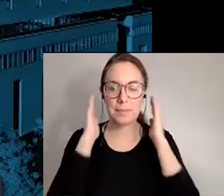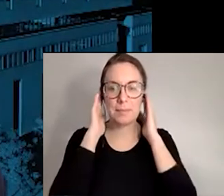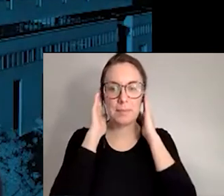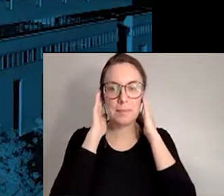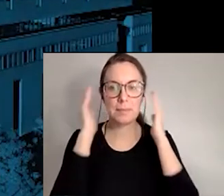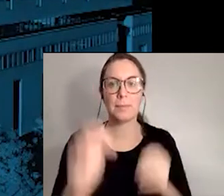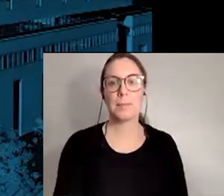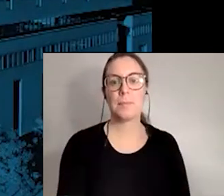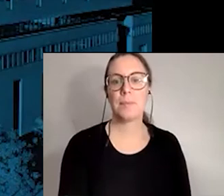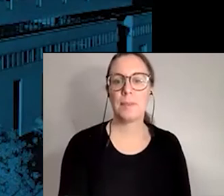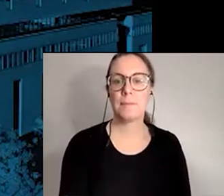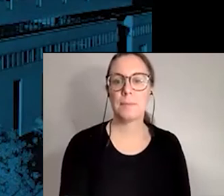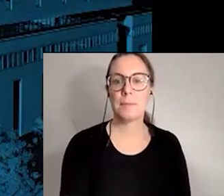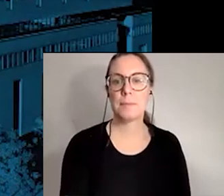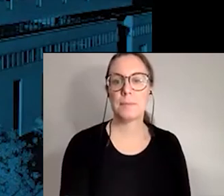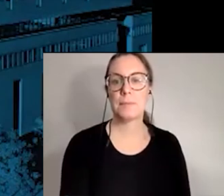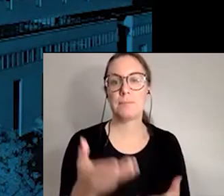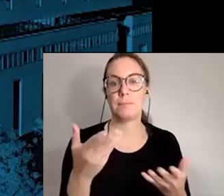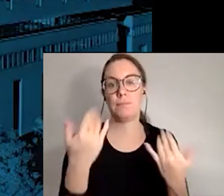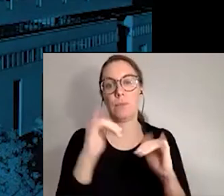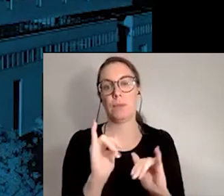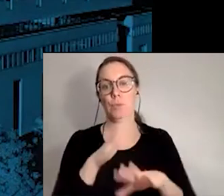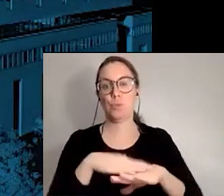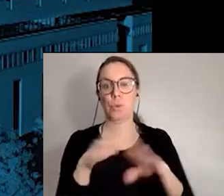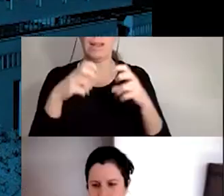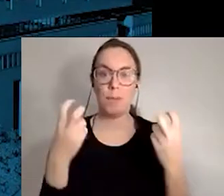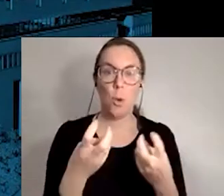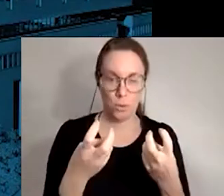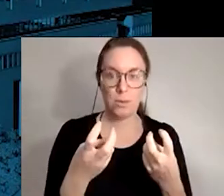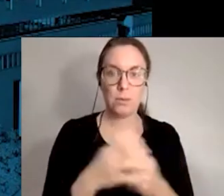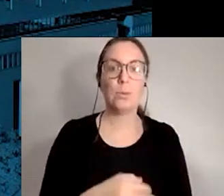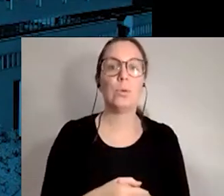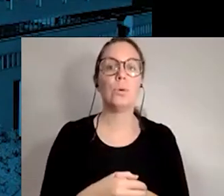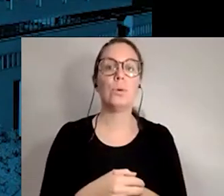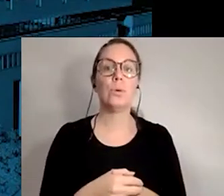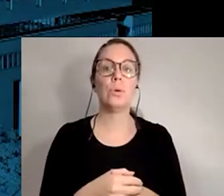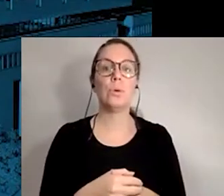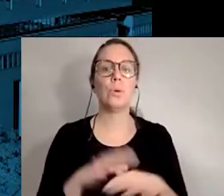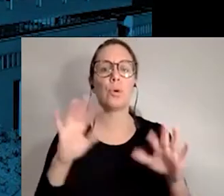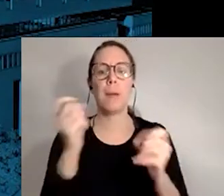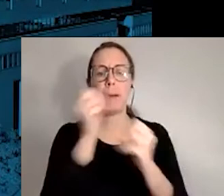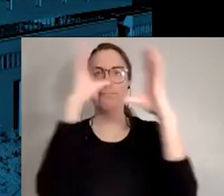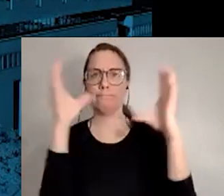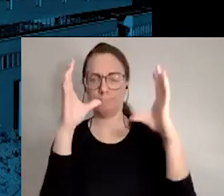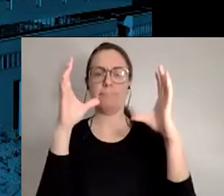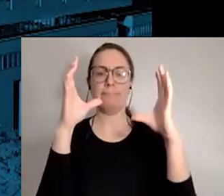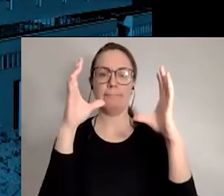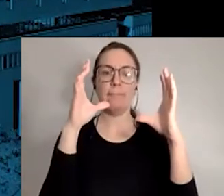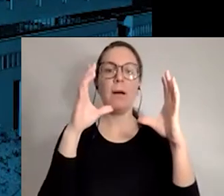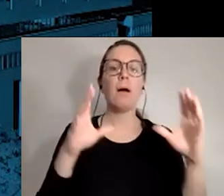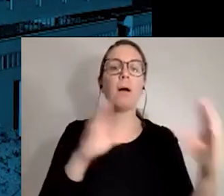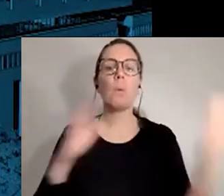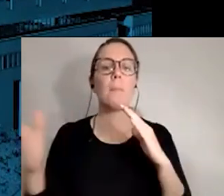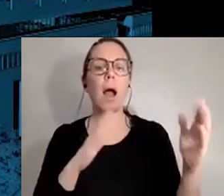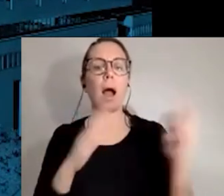mots sur la table ronde. Elle a été pensée dans une perspective comparée Québec-France, bien sûr, et puis dans une